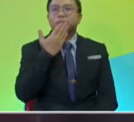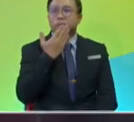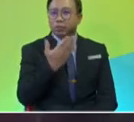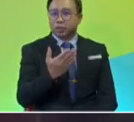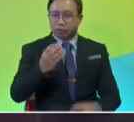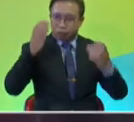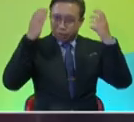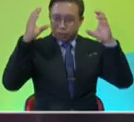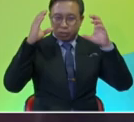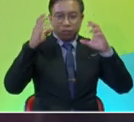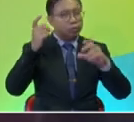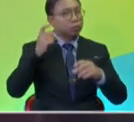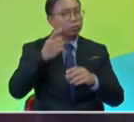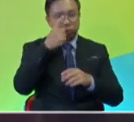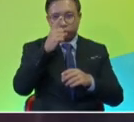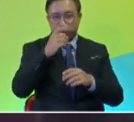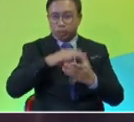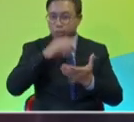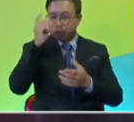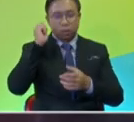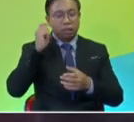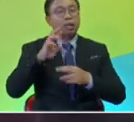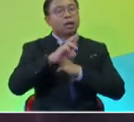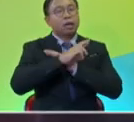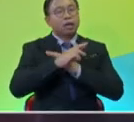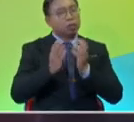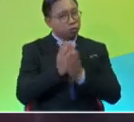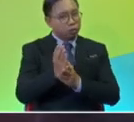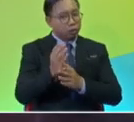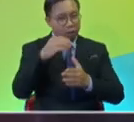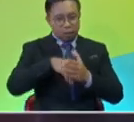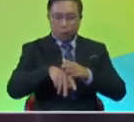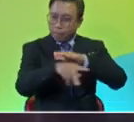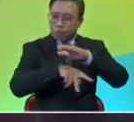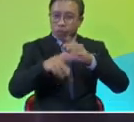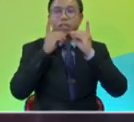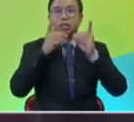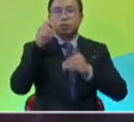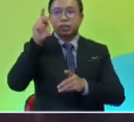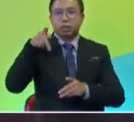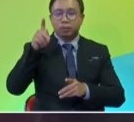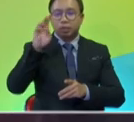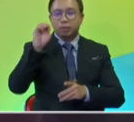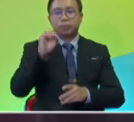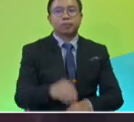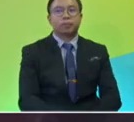cikguiq atas penerangan tadi jadi kita nak berhenti berhat seketika teruskan bersama kami dalam slot prasekolah Didik TV